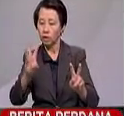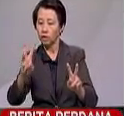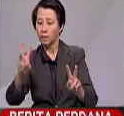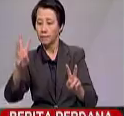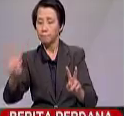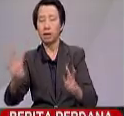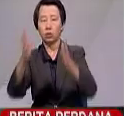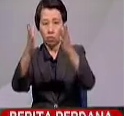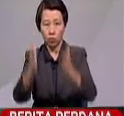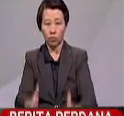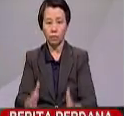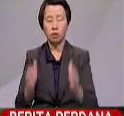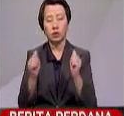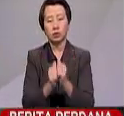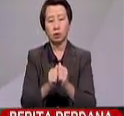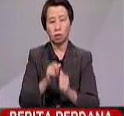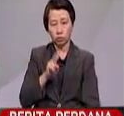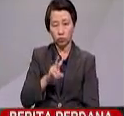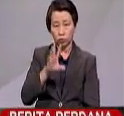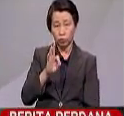29,664 pengundi dengan